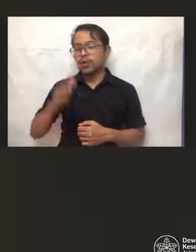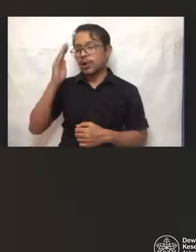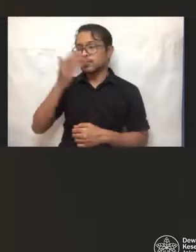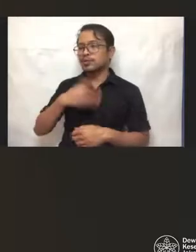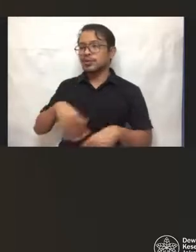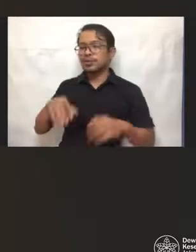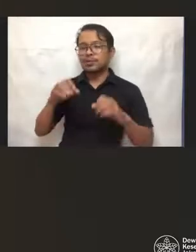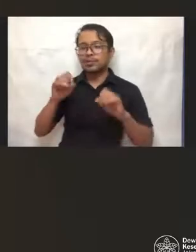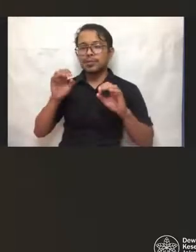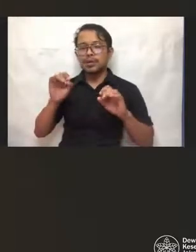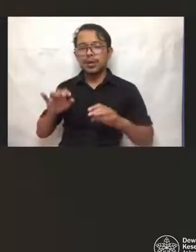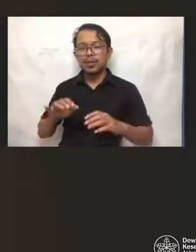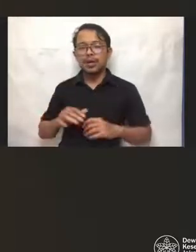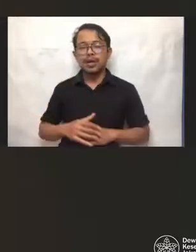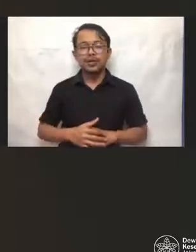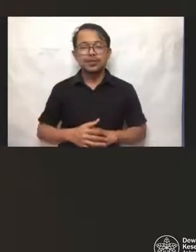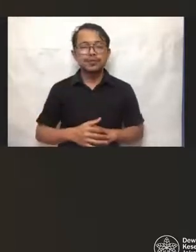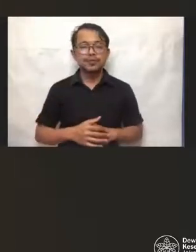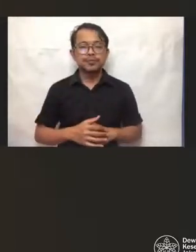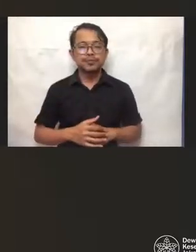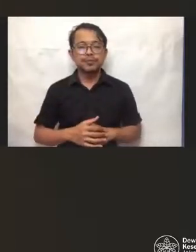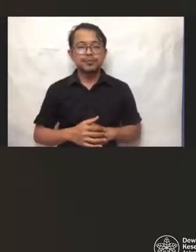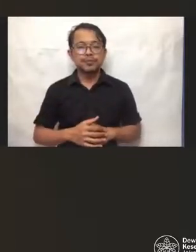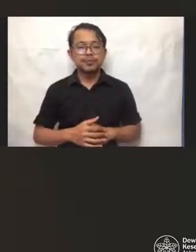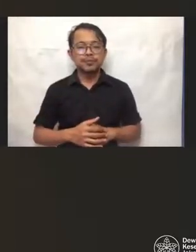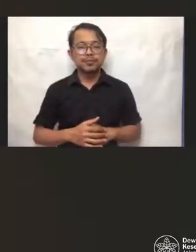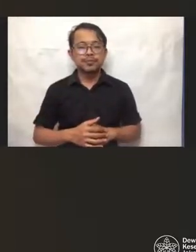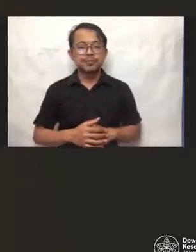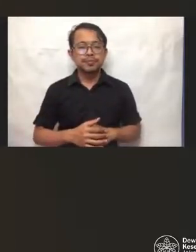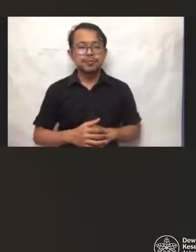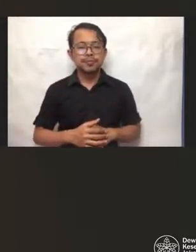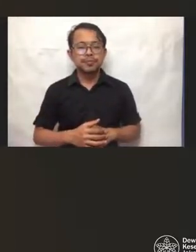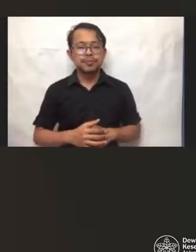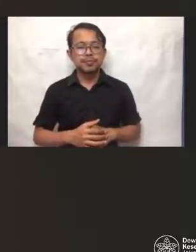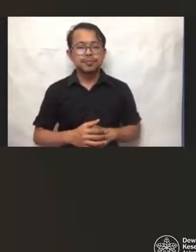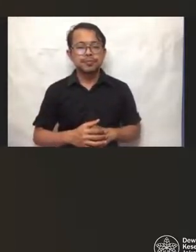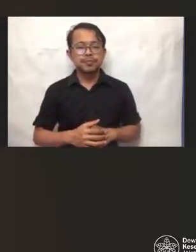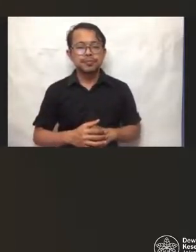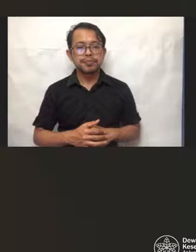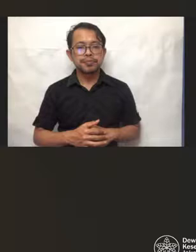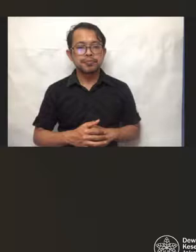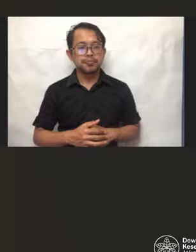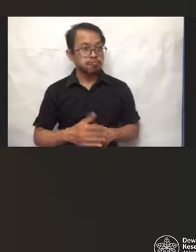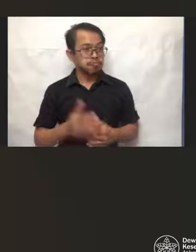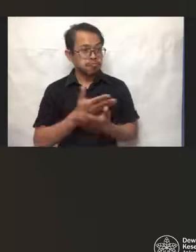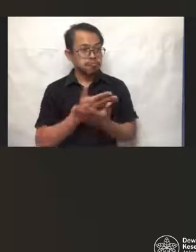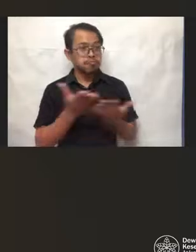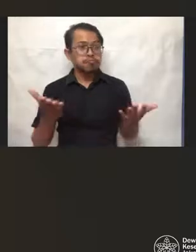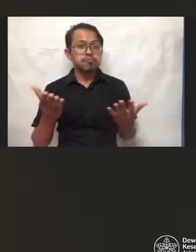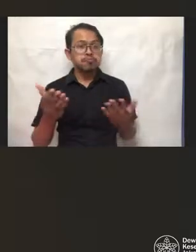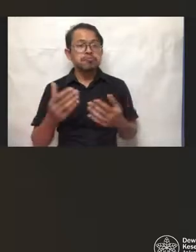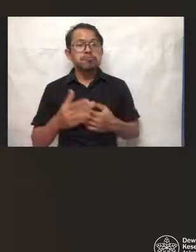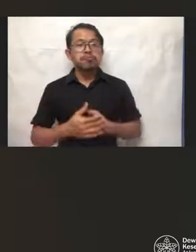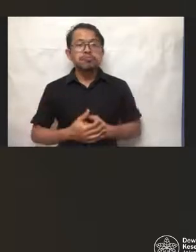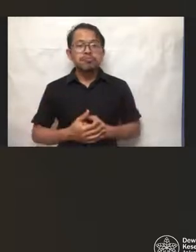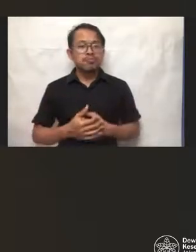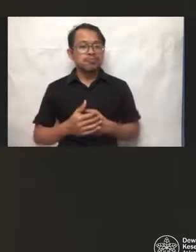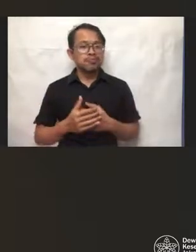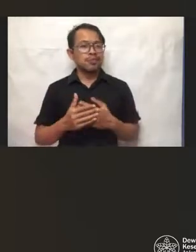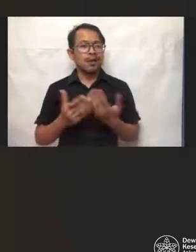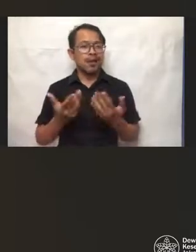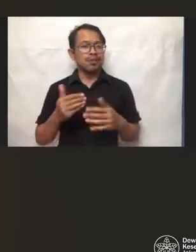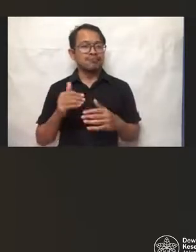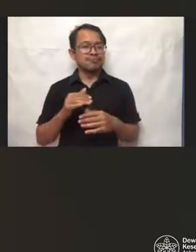Waalaikumsalam warahmatullahi wabarakatuh. Hadirin dimanapun Anda berada, marilah